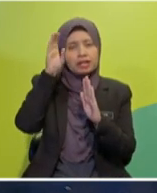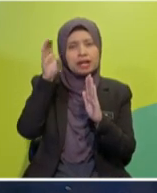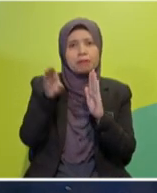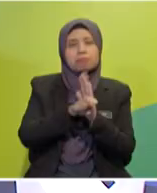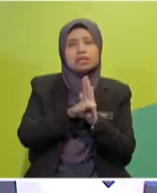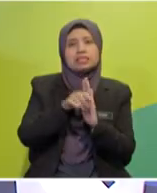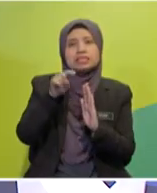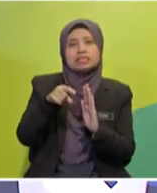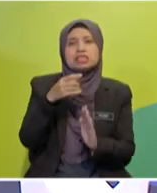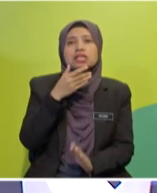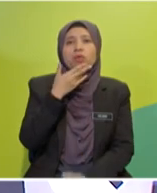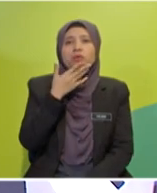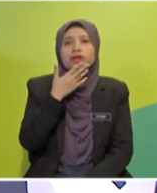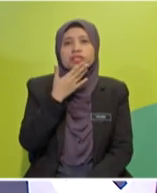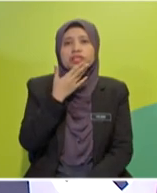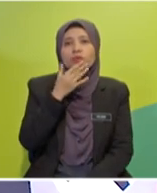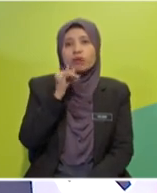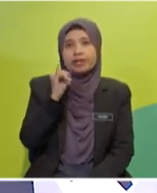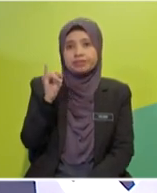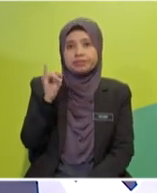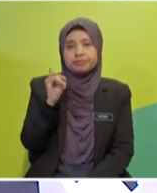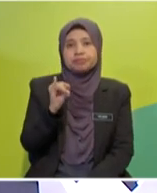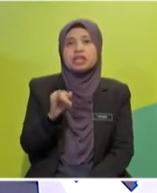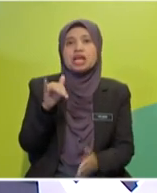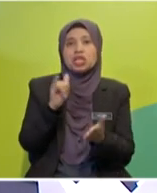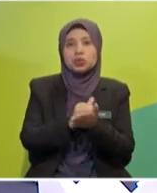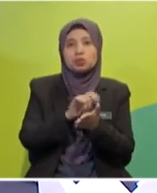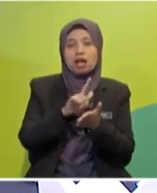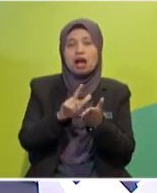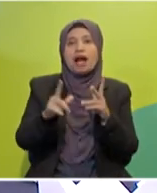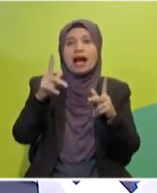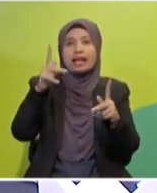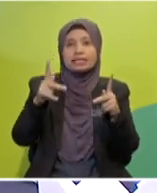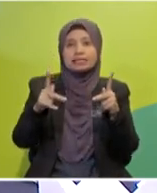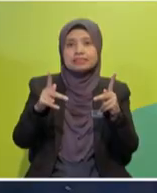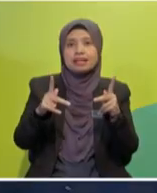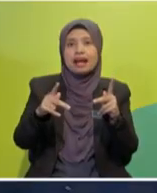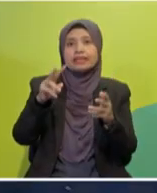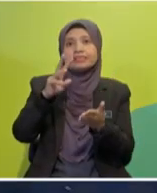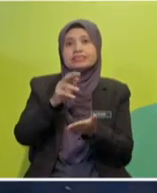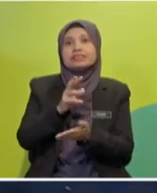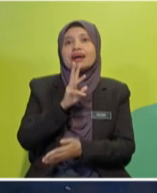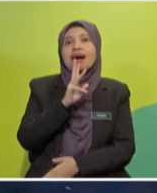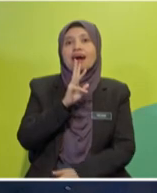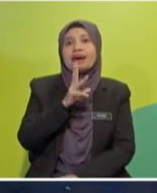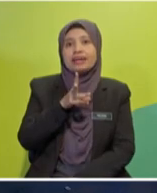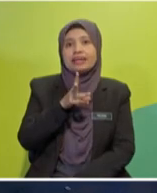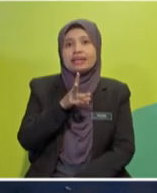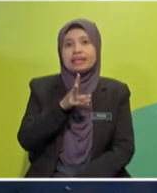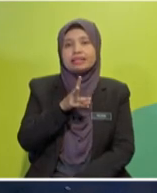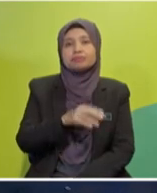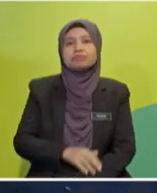buat warna-warni betul tak? Ah, warna-warni cikgu. Ah, itulah dia kenderaan air yang Hanif baca